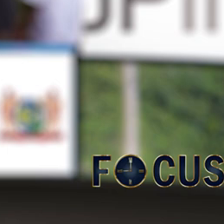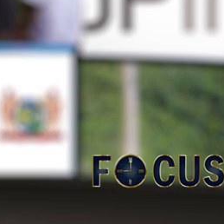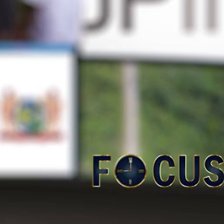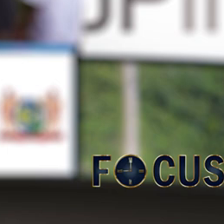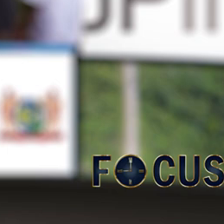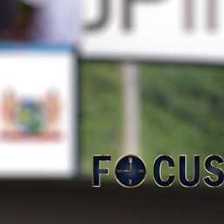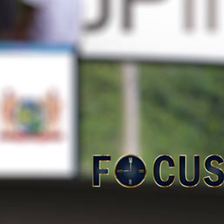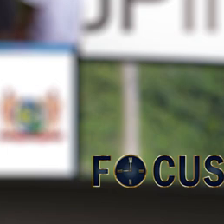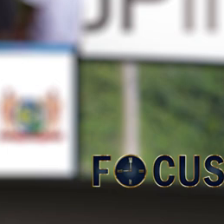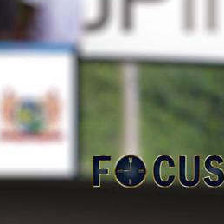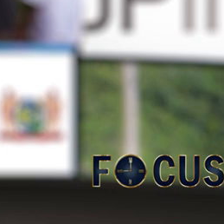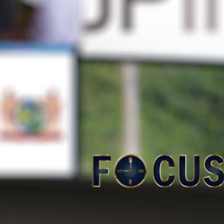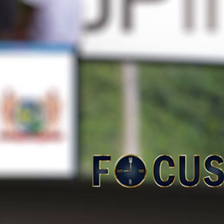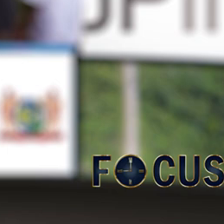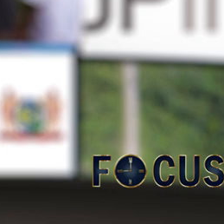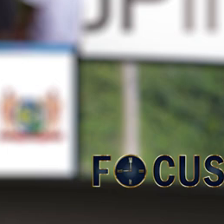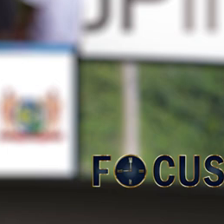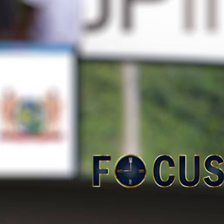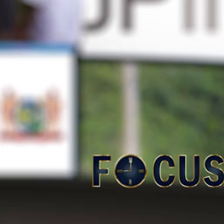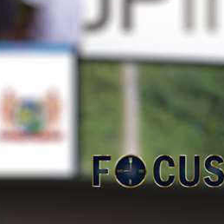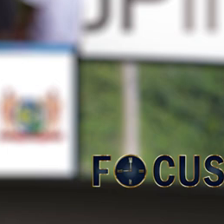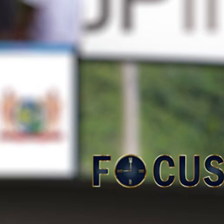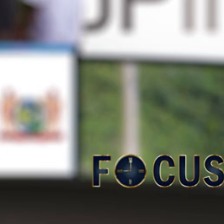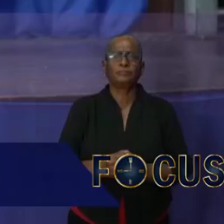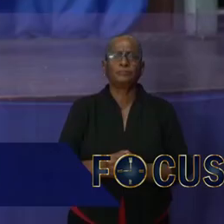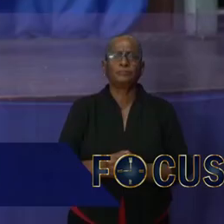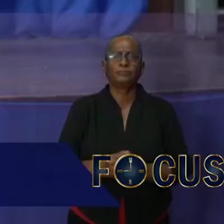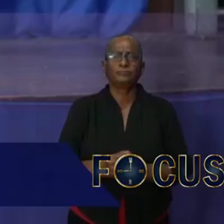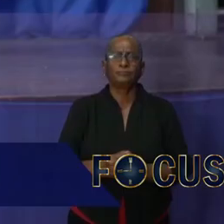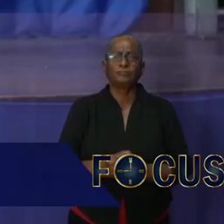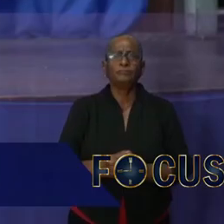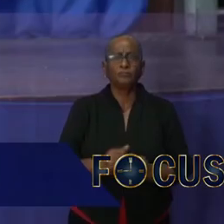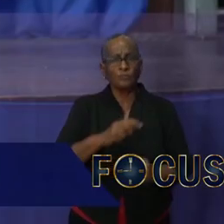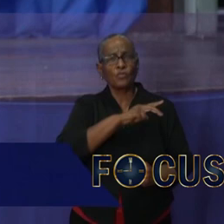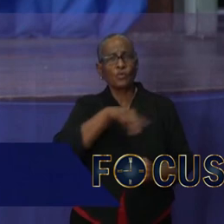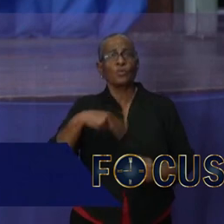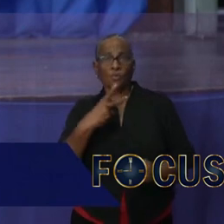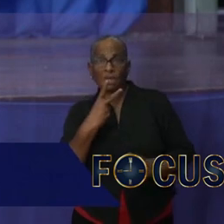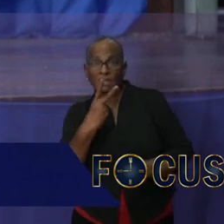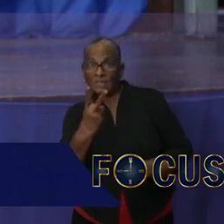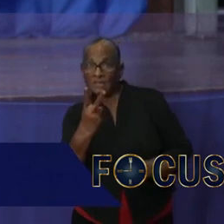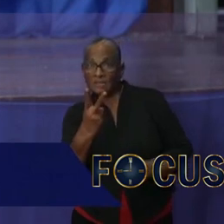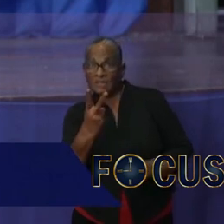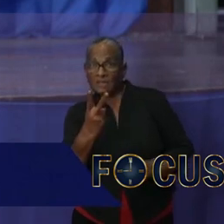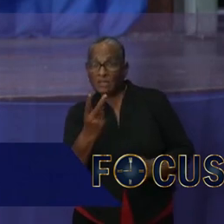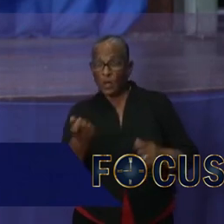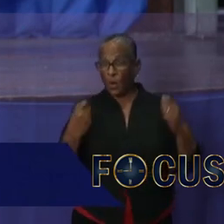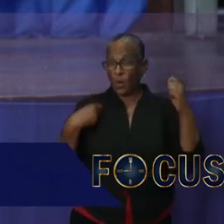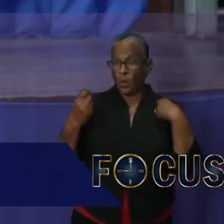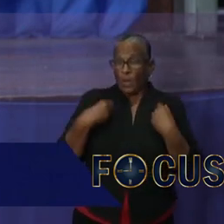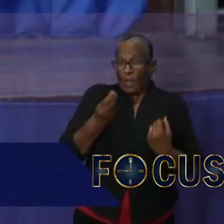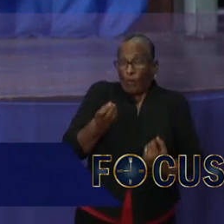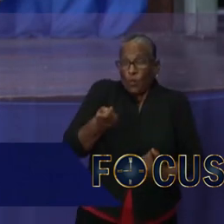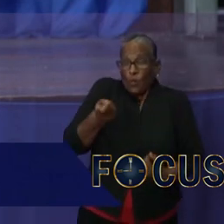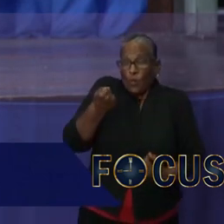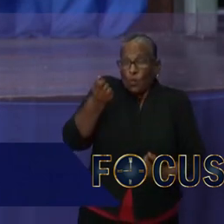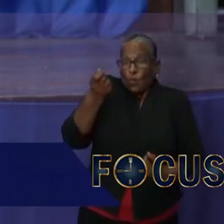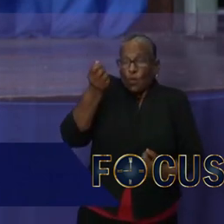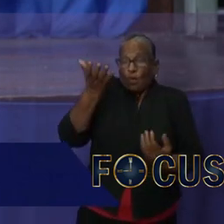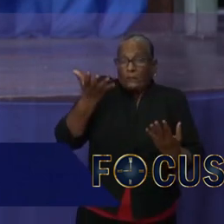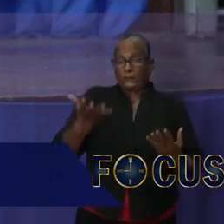hoort vice-president Ronnie Brunswijk. We zien dat de prijzen in de winkels stijgen.